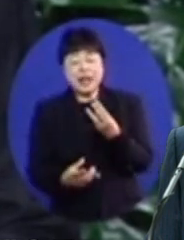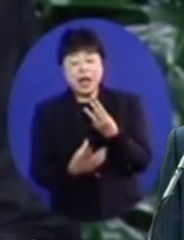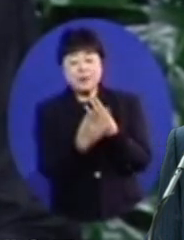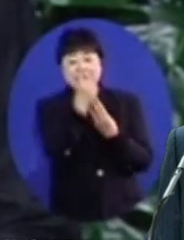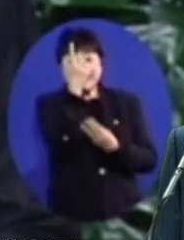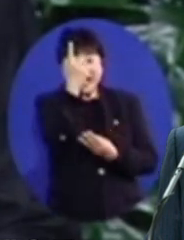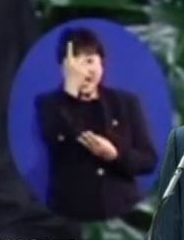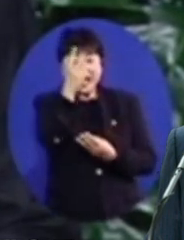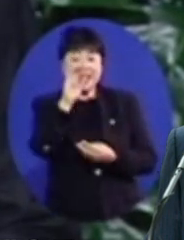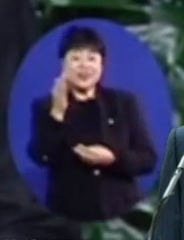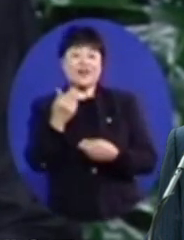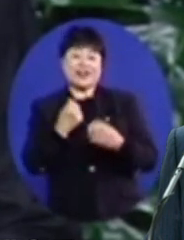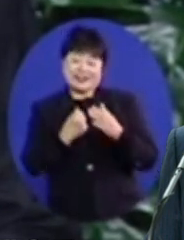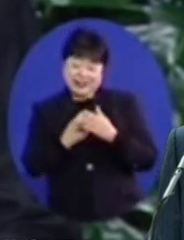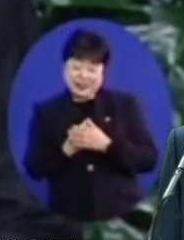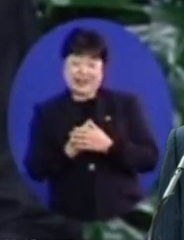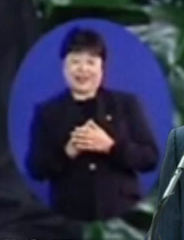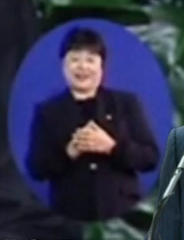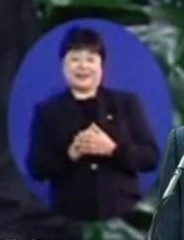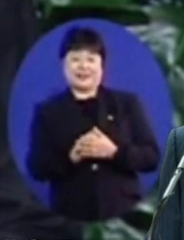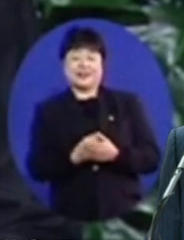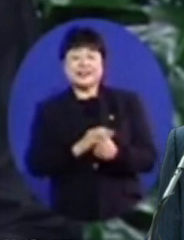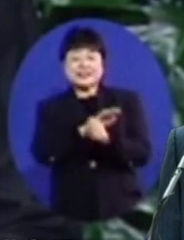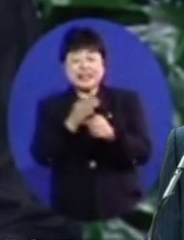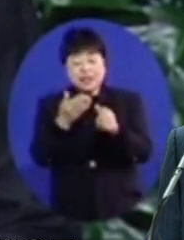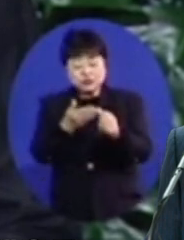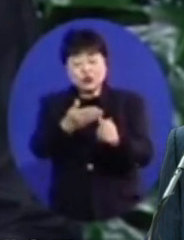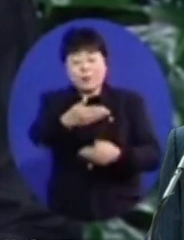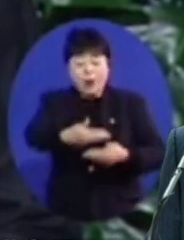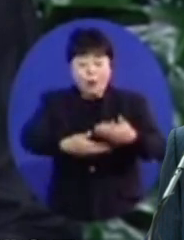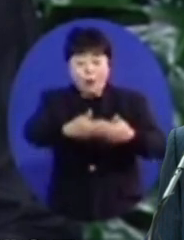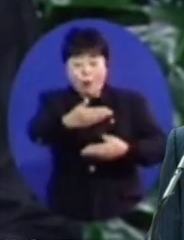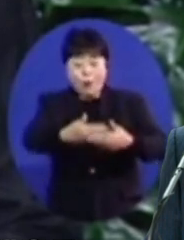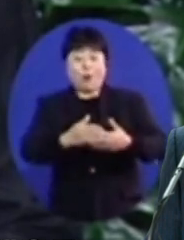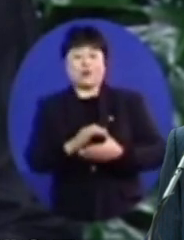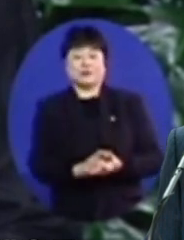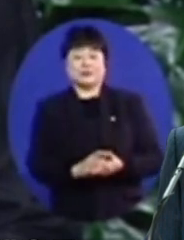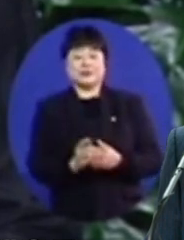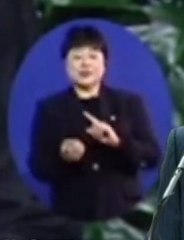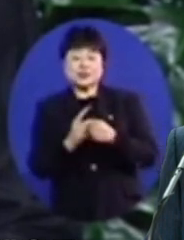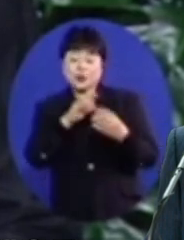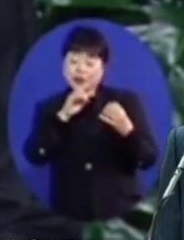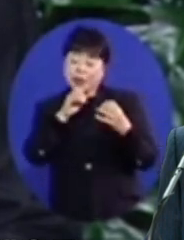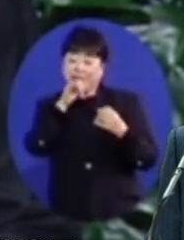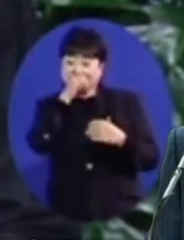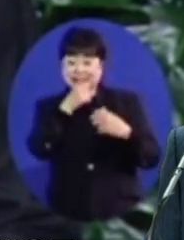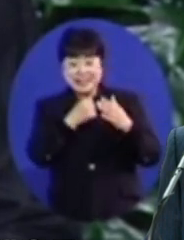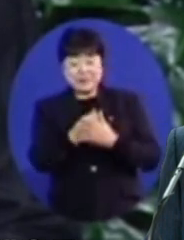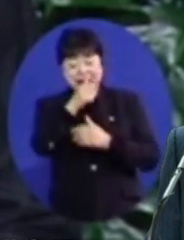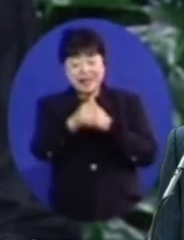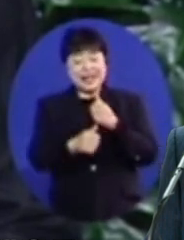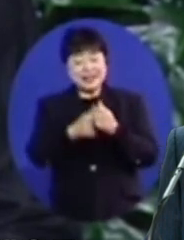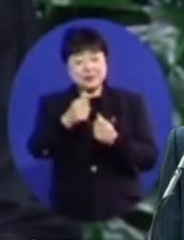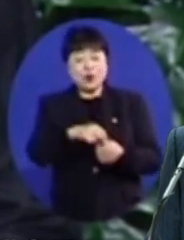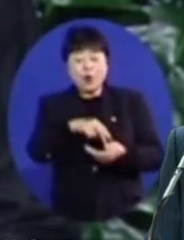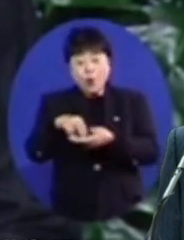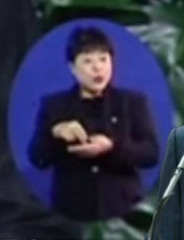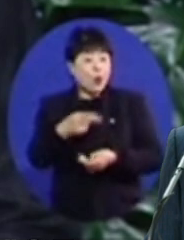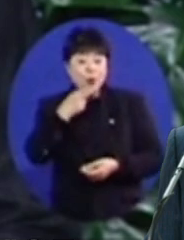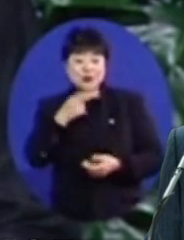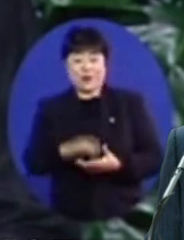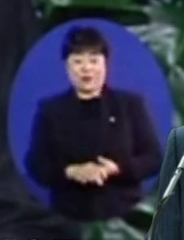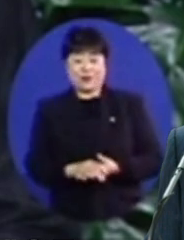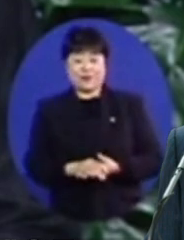한 하나님이 되어 계시기 때문에 사랑을 주고받고 서로 대화가 있었으므로 하나님은 고독하지 않습니다